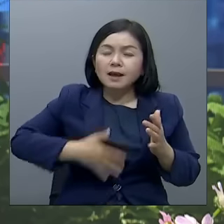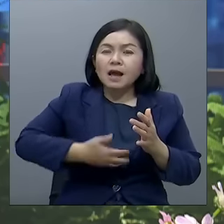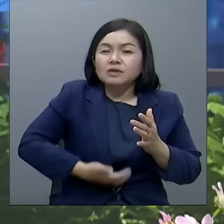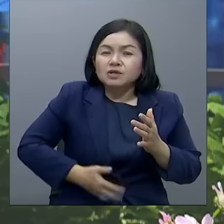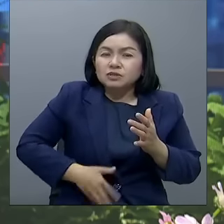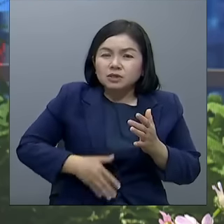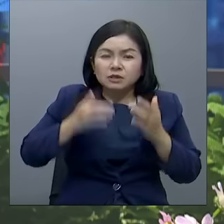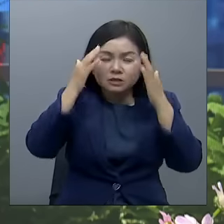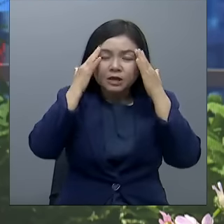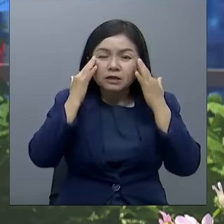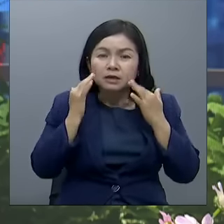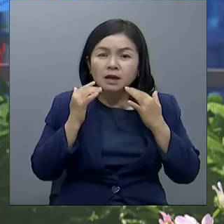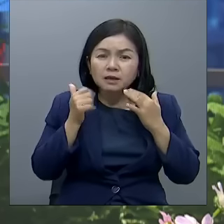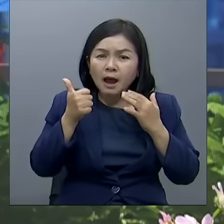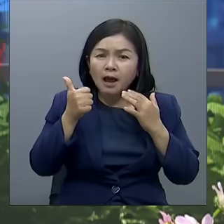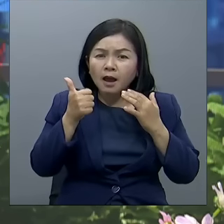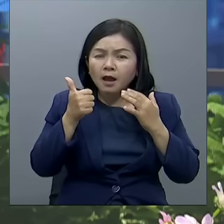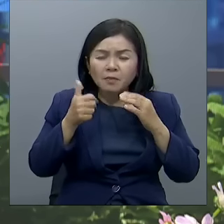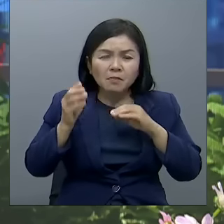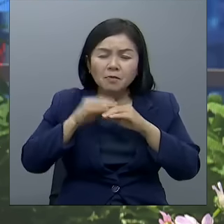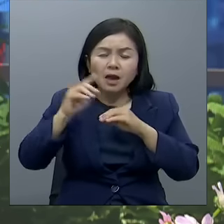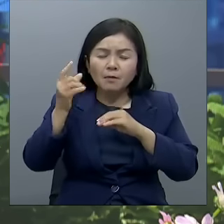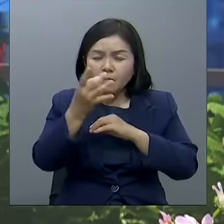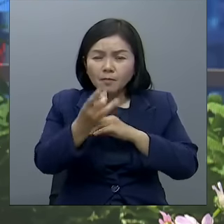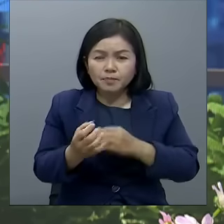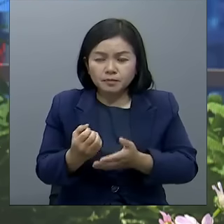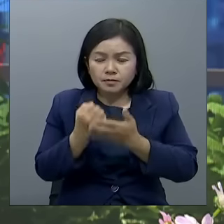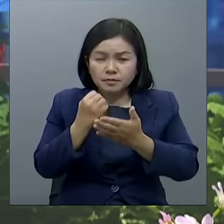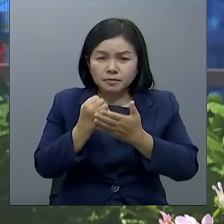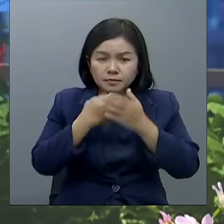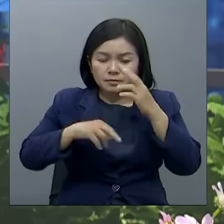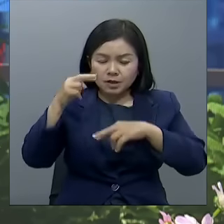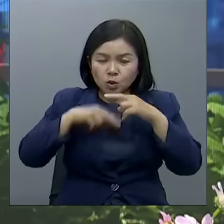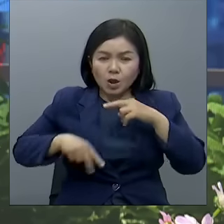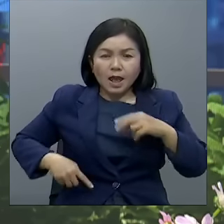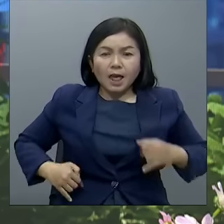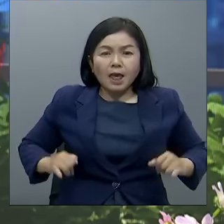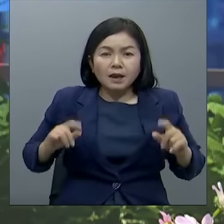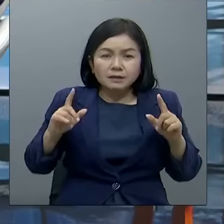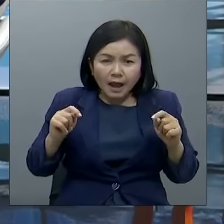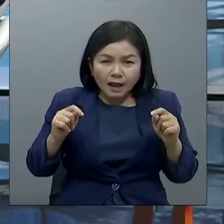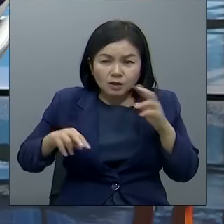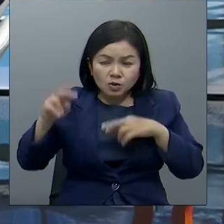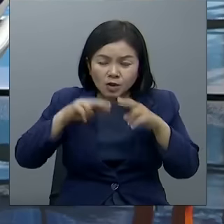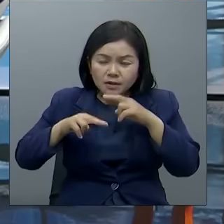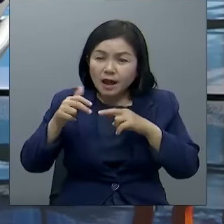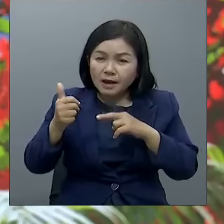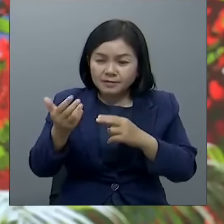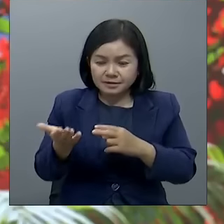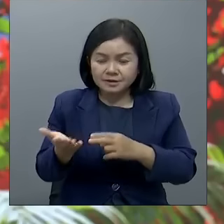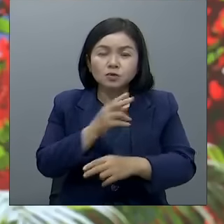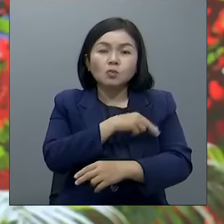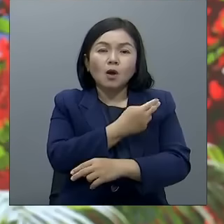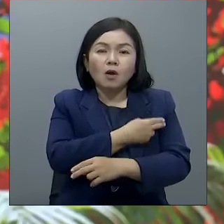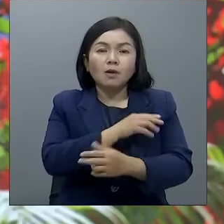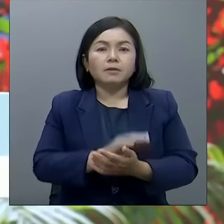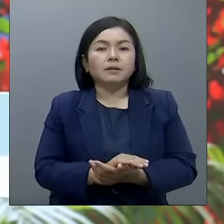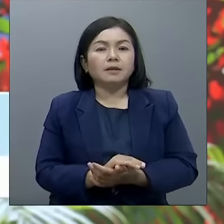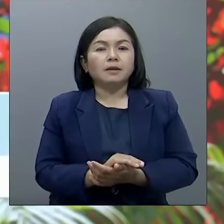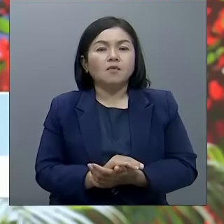างเหงื่อจริงๆแล้วมีอะไรเพิ่มเติมไหมครับเรากินอะไรบำรุงไตได้หรือว่าทำอะไรเพื่อเป็นการถนอมไตได้เชิญเลยครับ ฝากง่ายๆ3ข้อเล